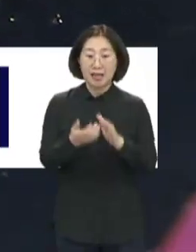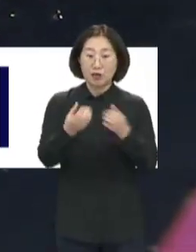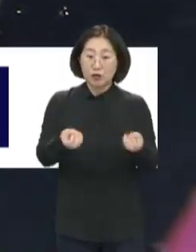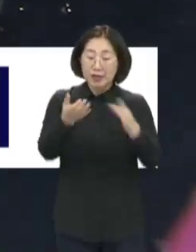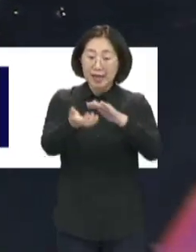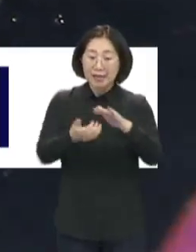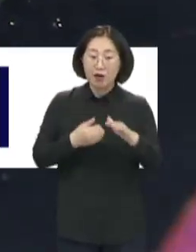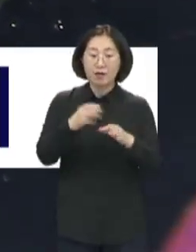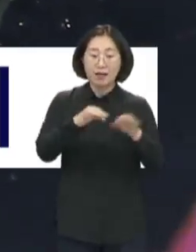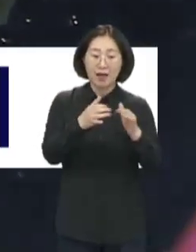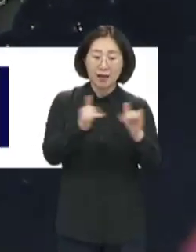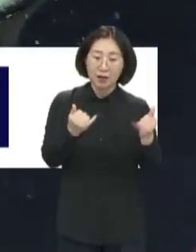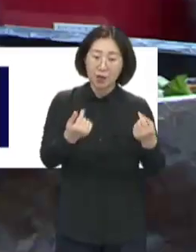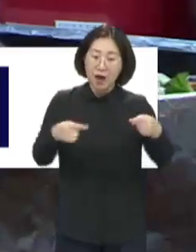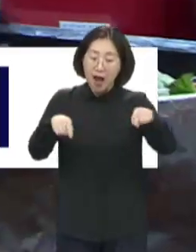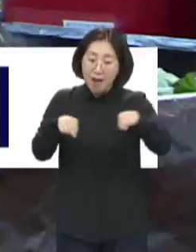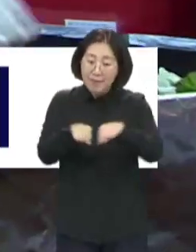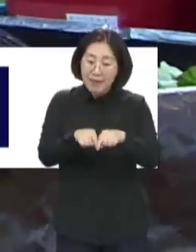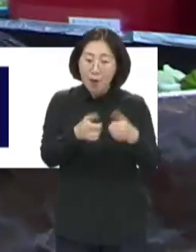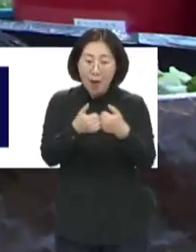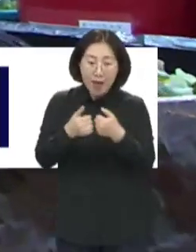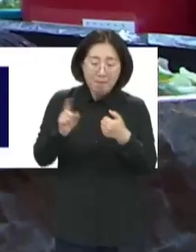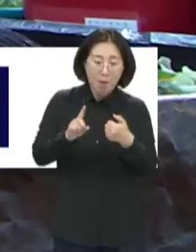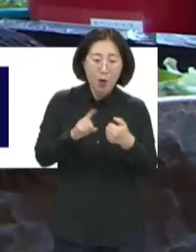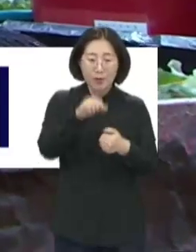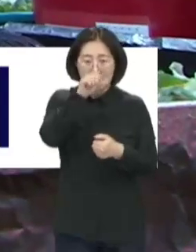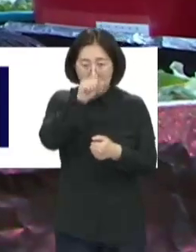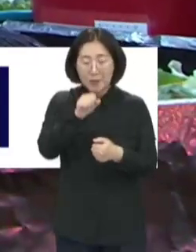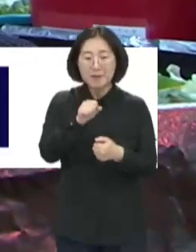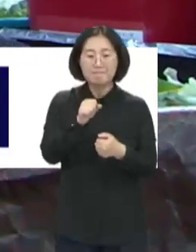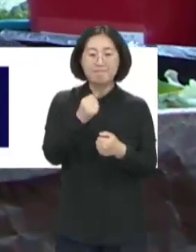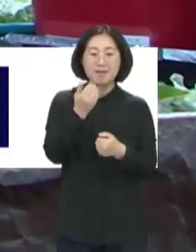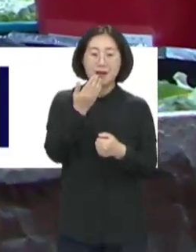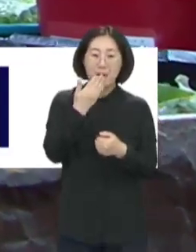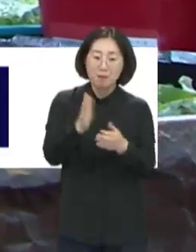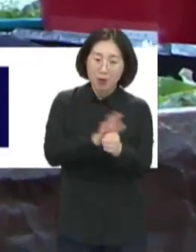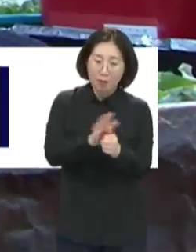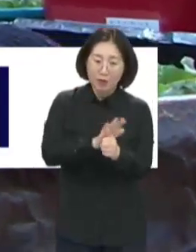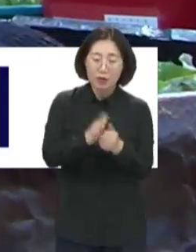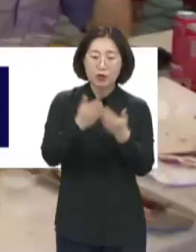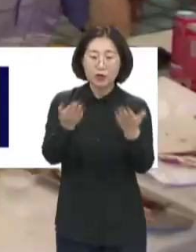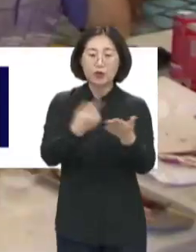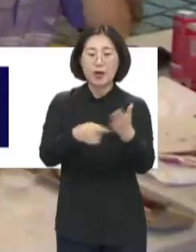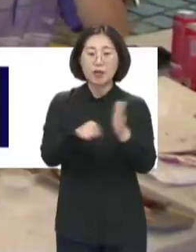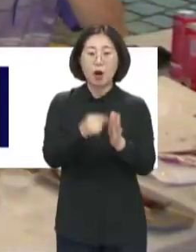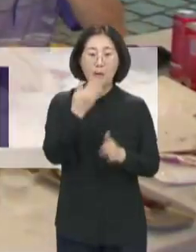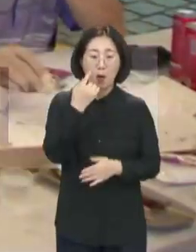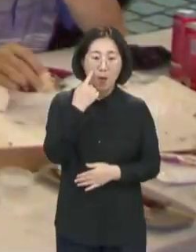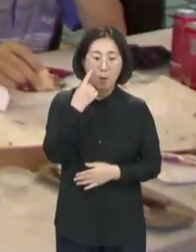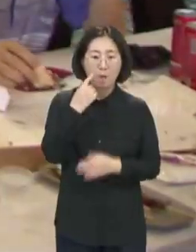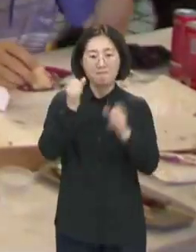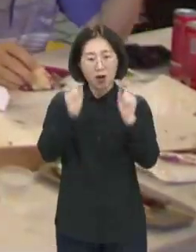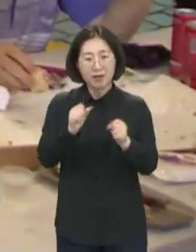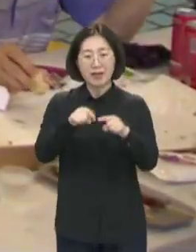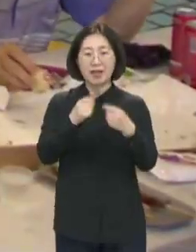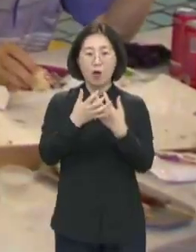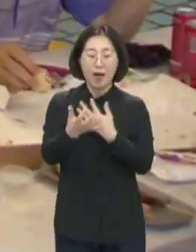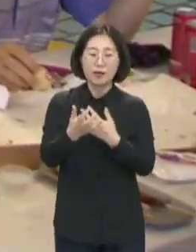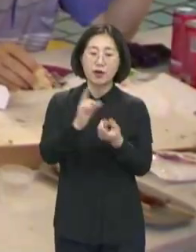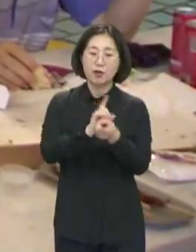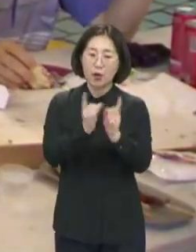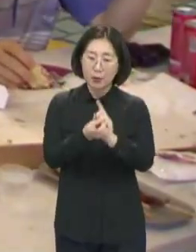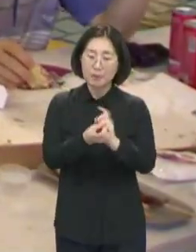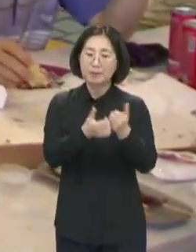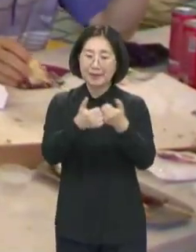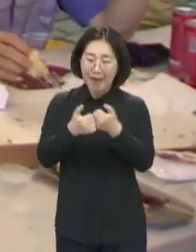중앙시장 상인회와 합리적인 가격으로 양질의 먹거리를 제공하기 위한 사전 시식회와 결의 대회를 여는 등 상생 방안을